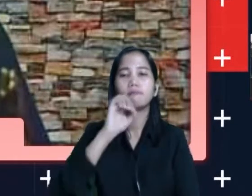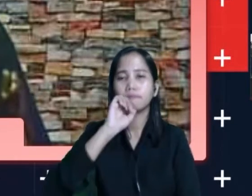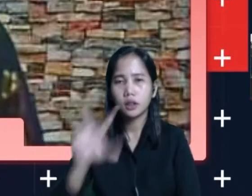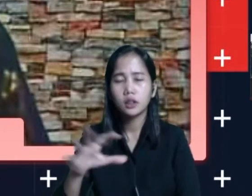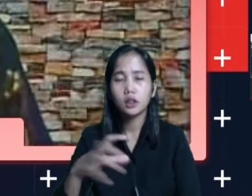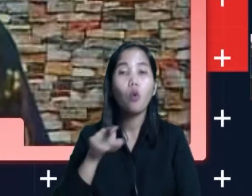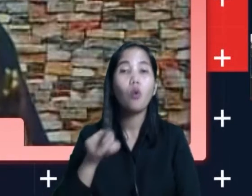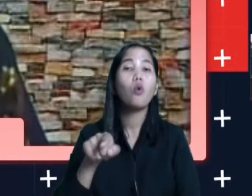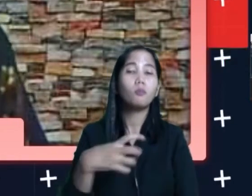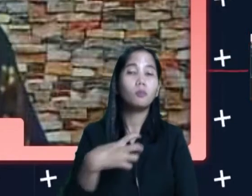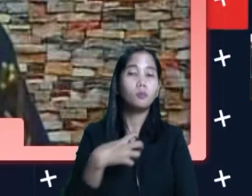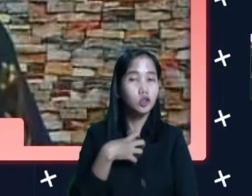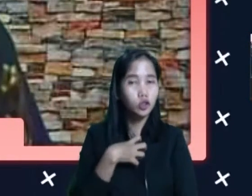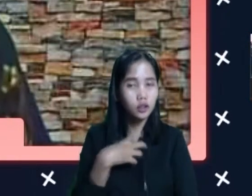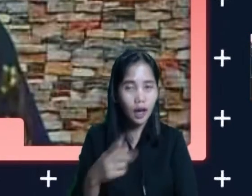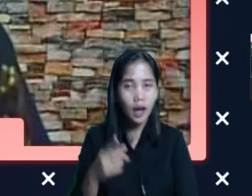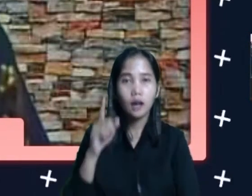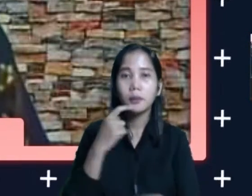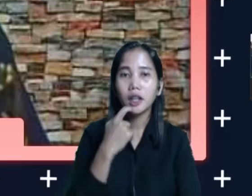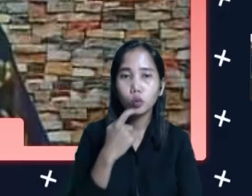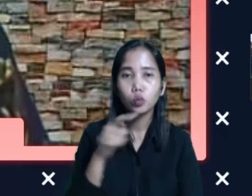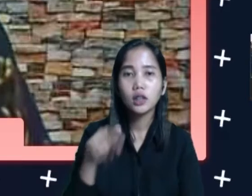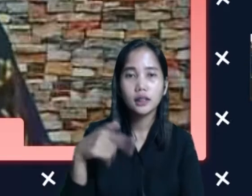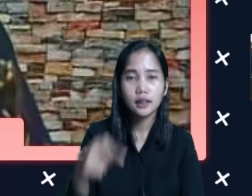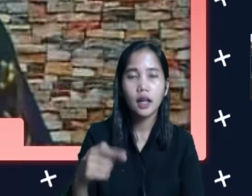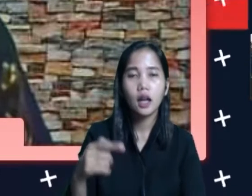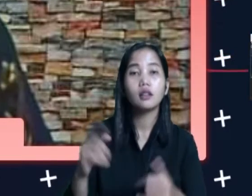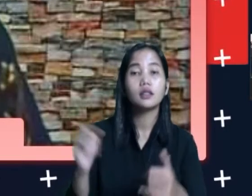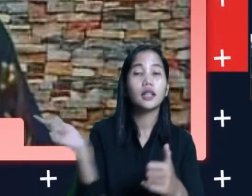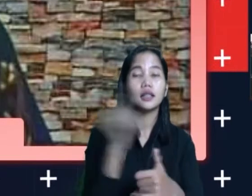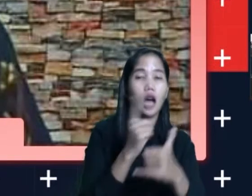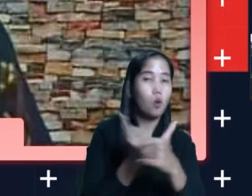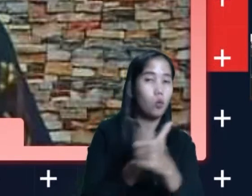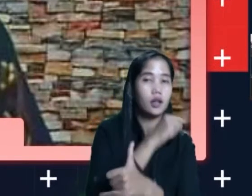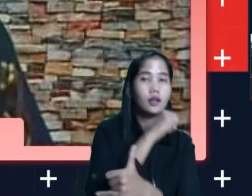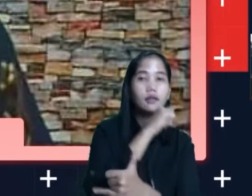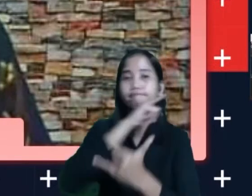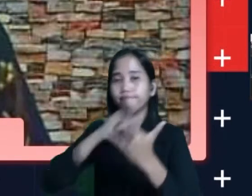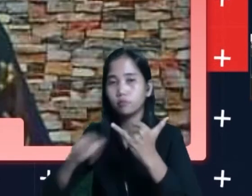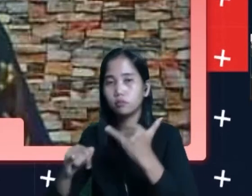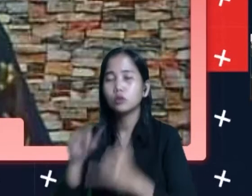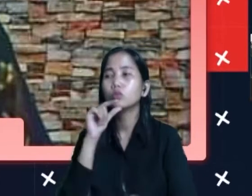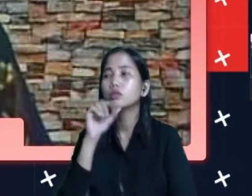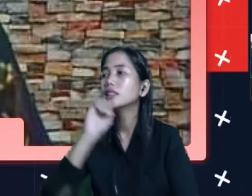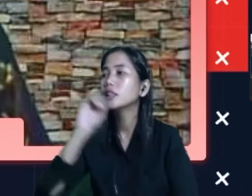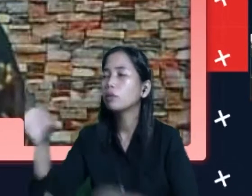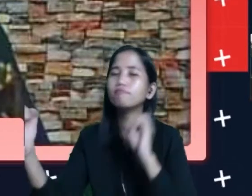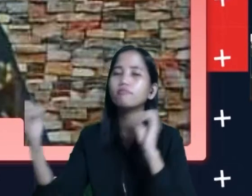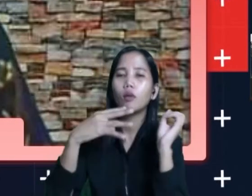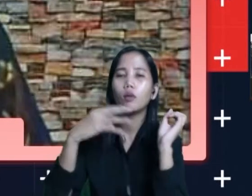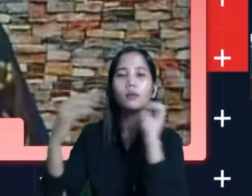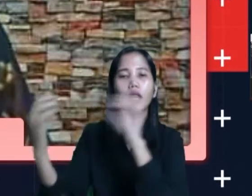Sugiyarti Rustanto ini, maka saya mau katakan, kalau kita baca Filipi 2 ayat yang